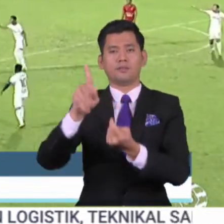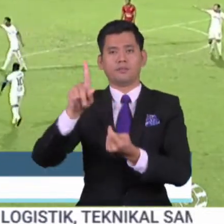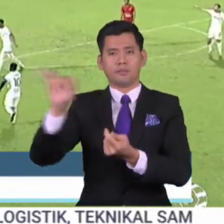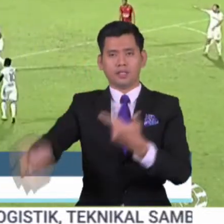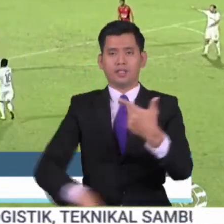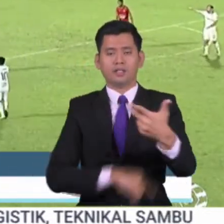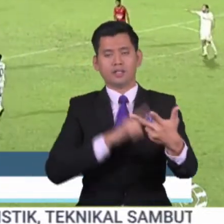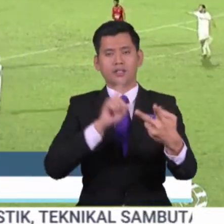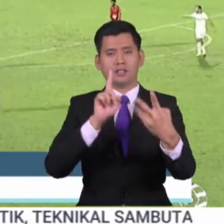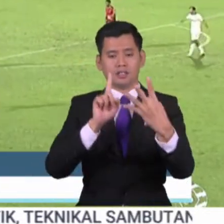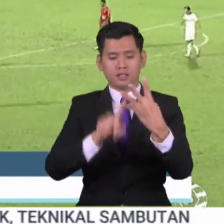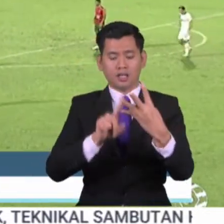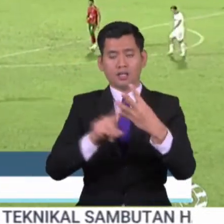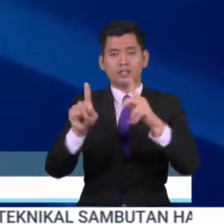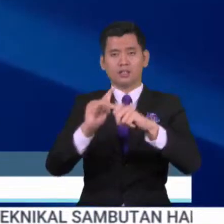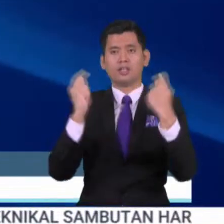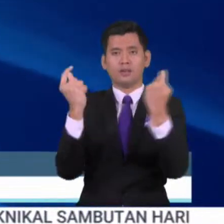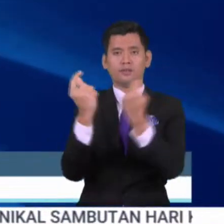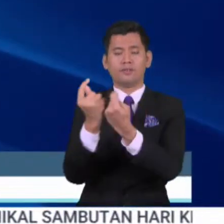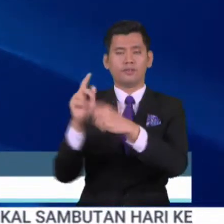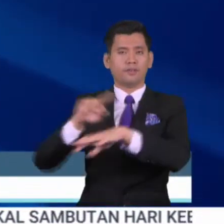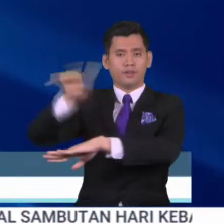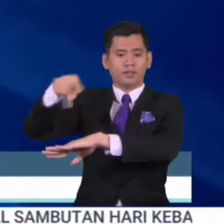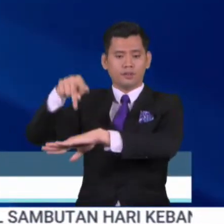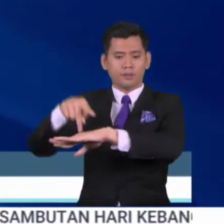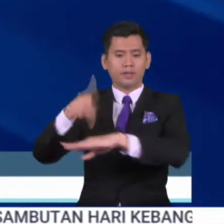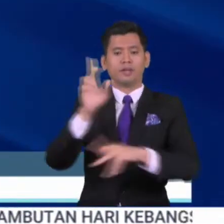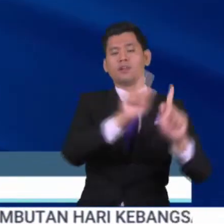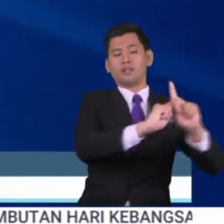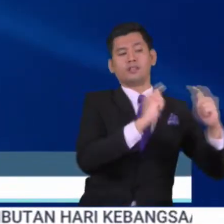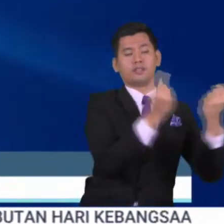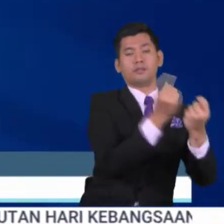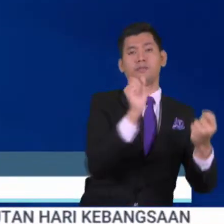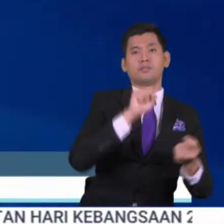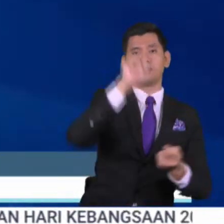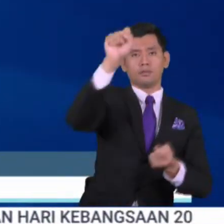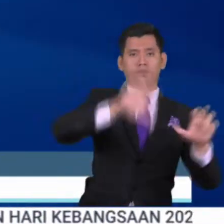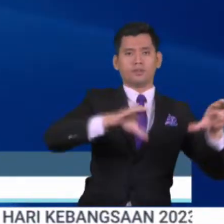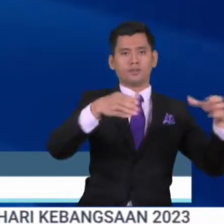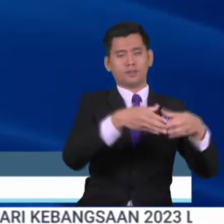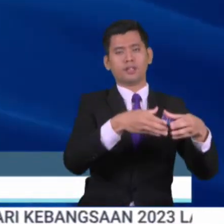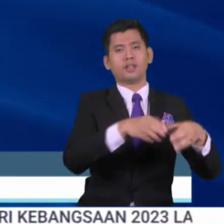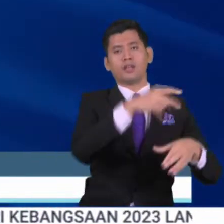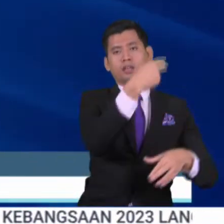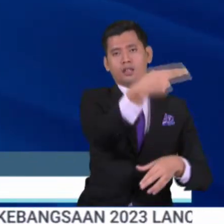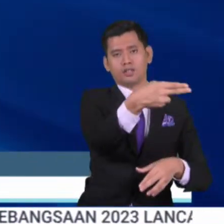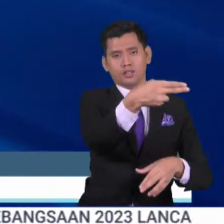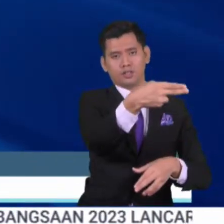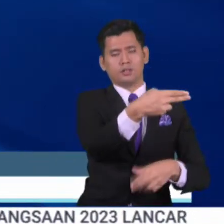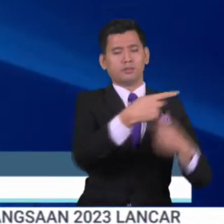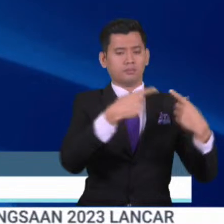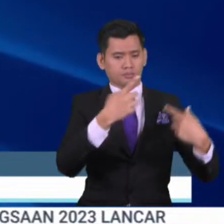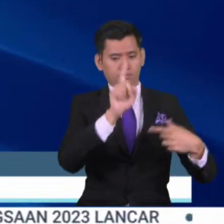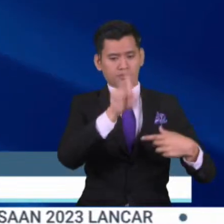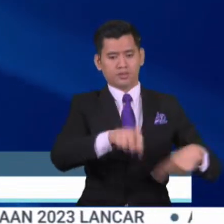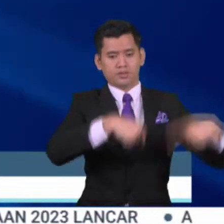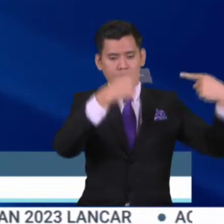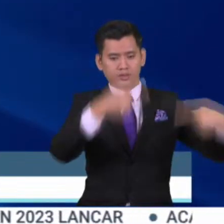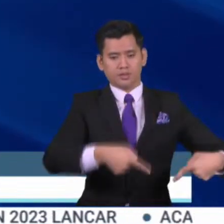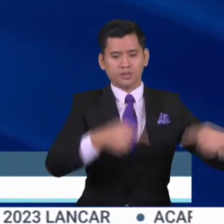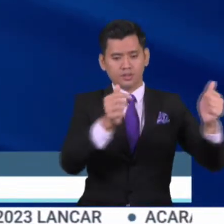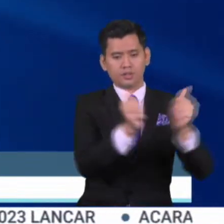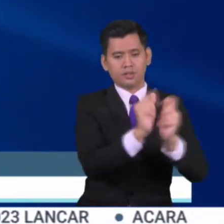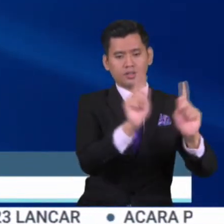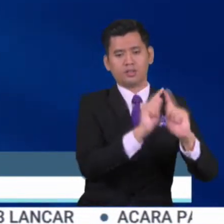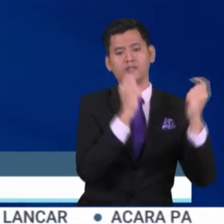Filipina stadiion Laguna FC Sabah FC p diundi dalam kumpulan H skuad kend Datuk onkinui perlu bersaing dengan naik juara liga Vietnam